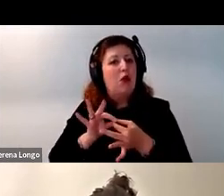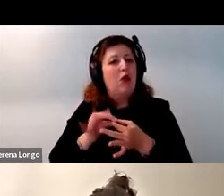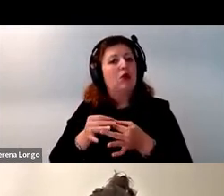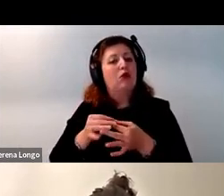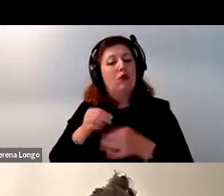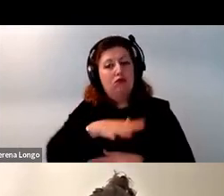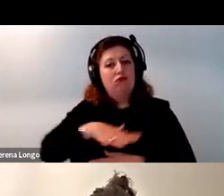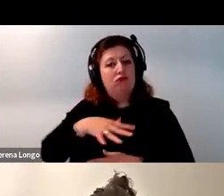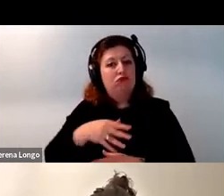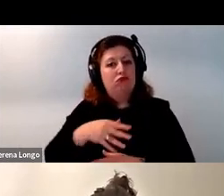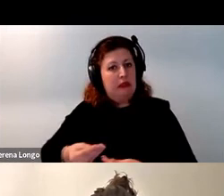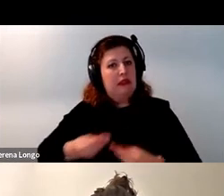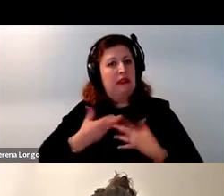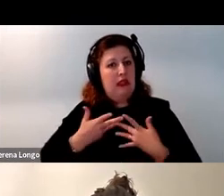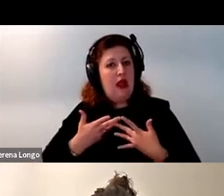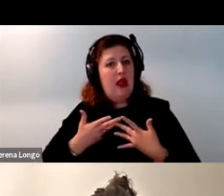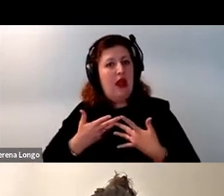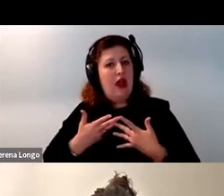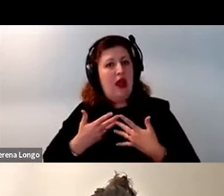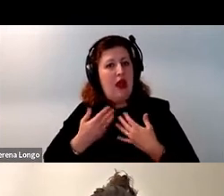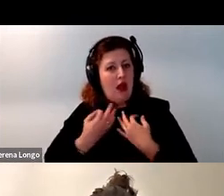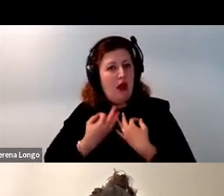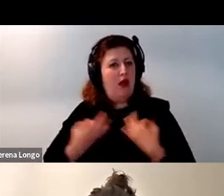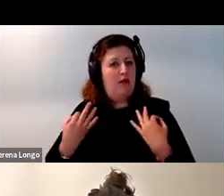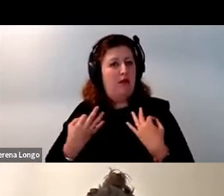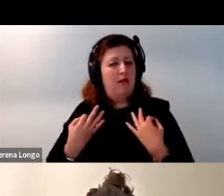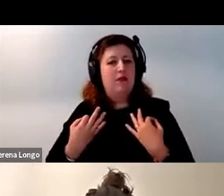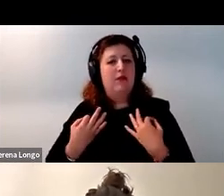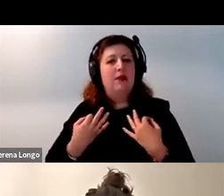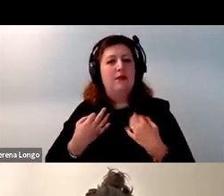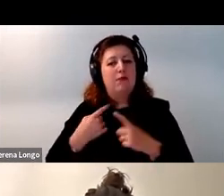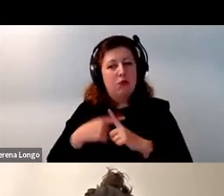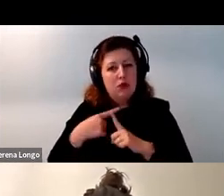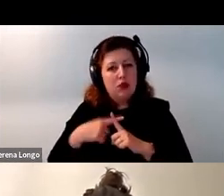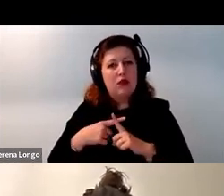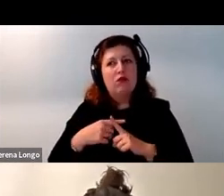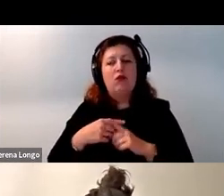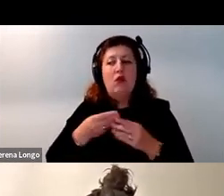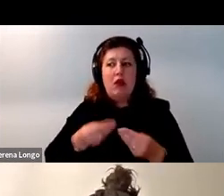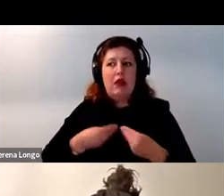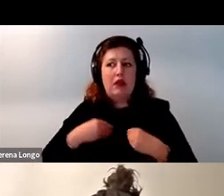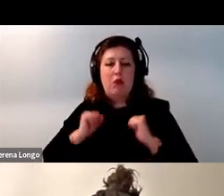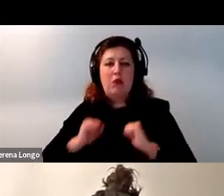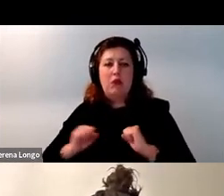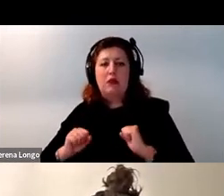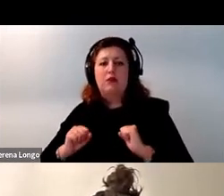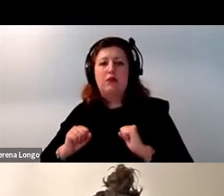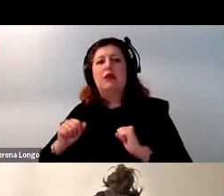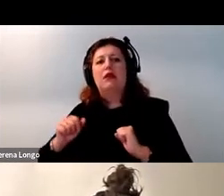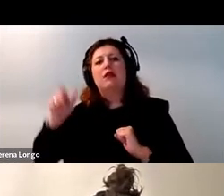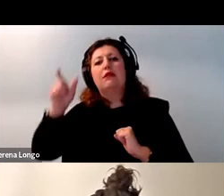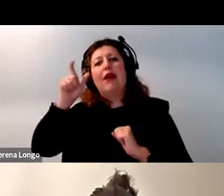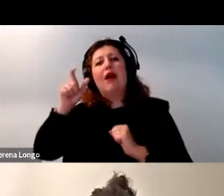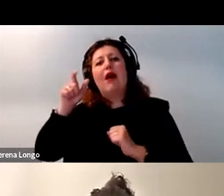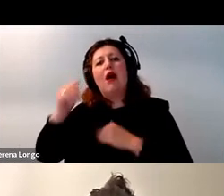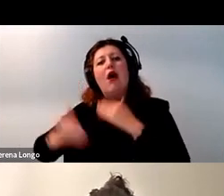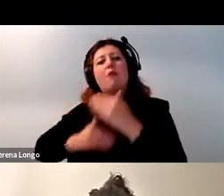locale aiuta molto nello svolgimento e nell'esecuzione e nell'implementazione di tutte queste